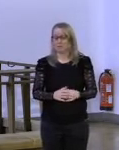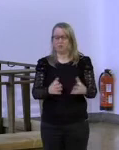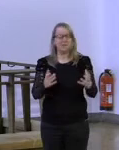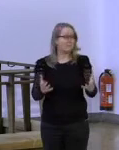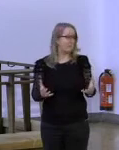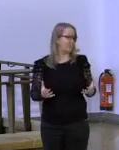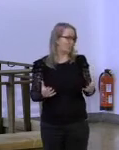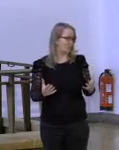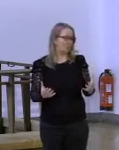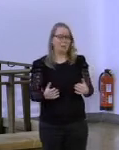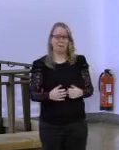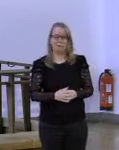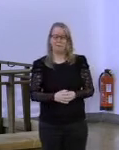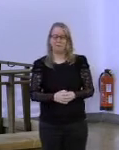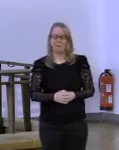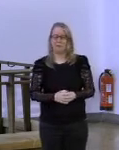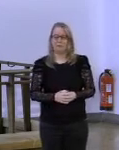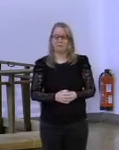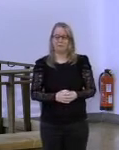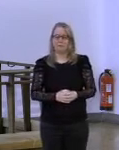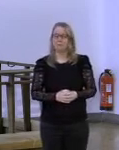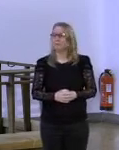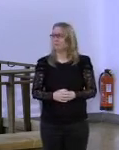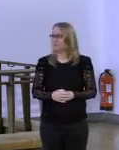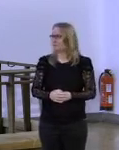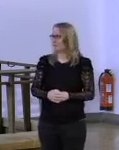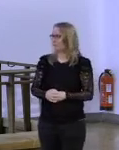for. Vandet giver os så meget.